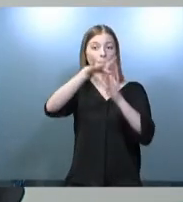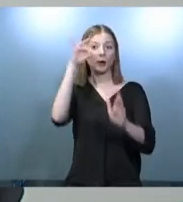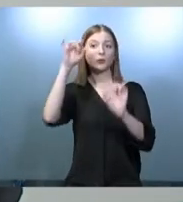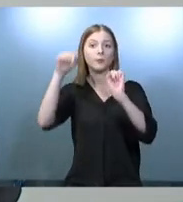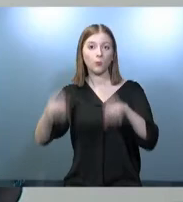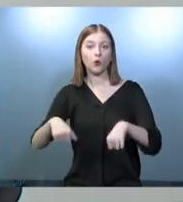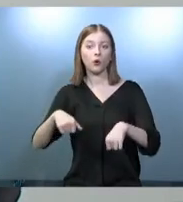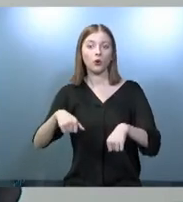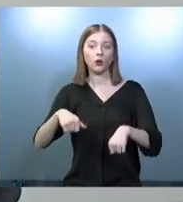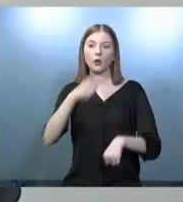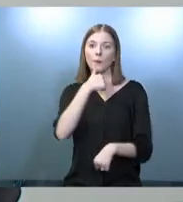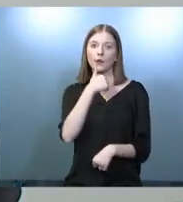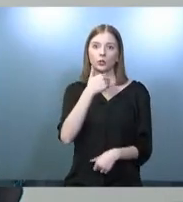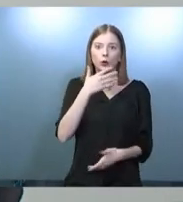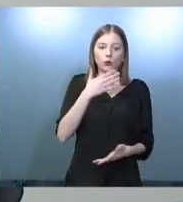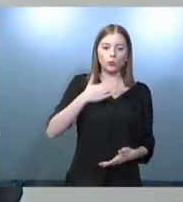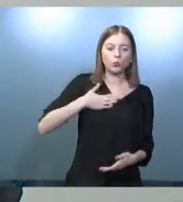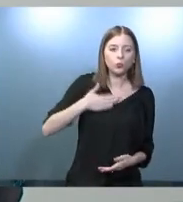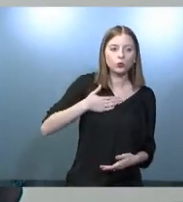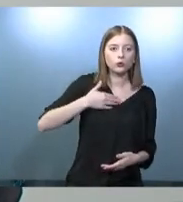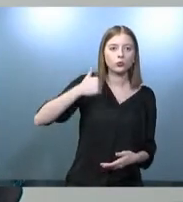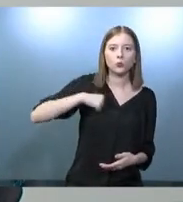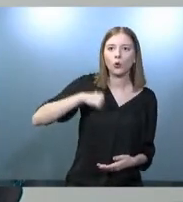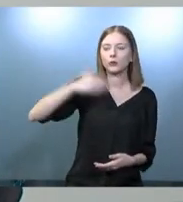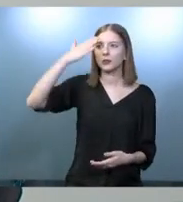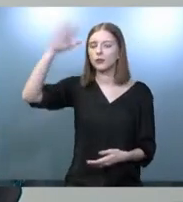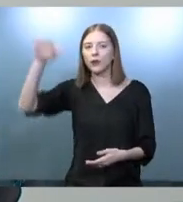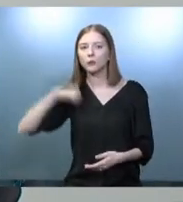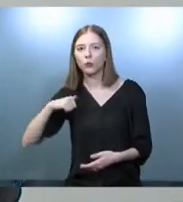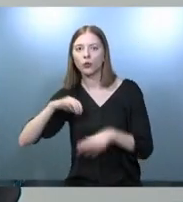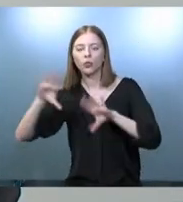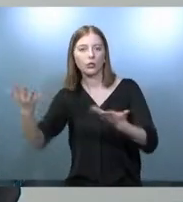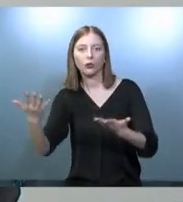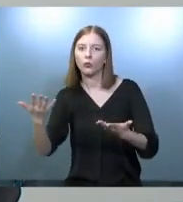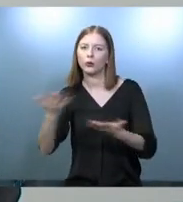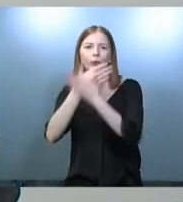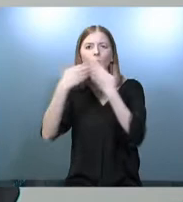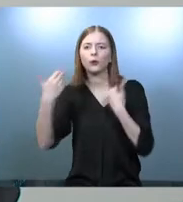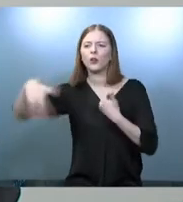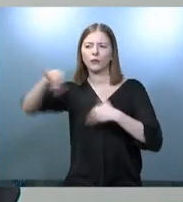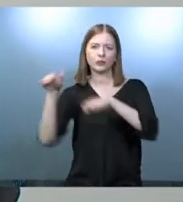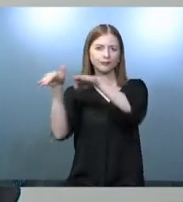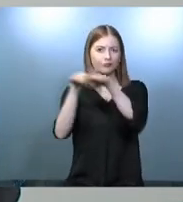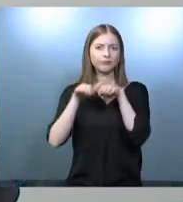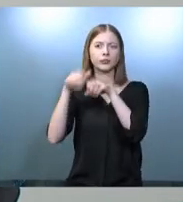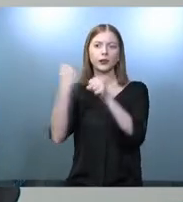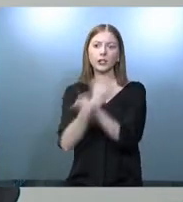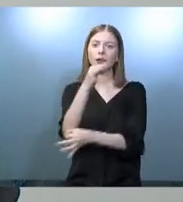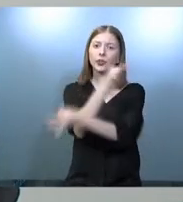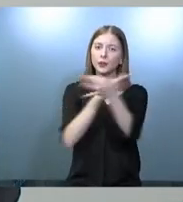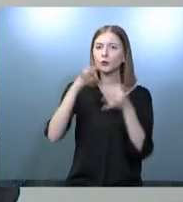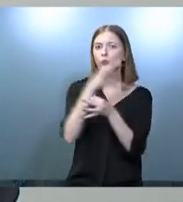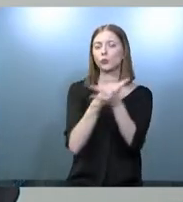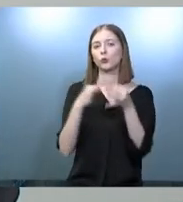neskirstome žmonių į savus ir svetimus. Žmonėms reikia ne nurodymų, ne valdžios uzurpacijos. Reikia diskutuoti,